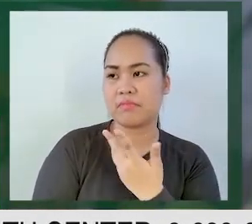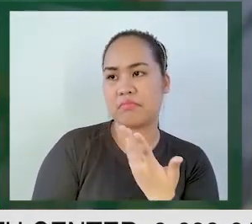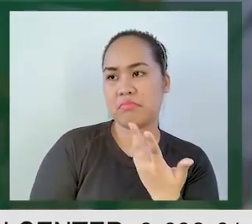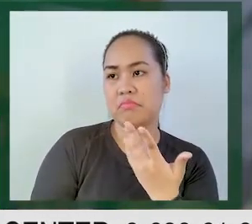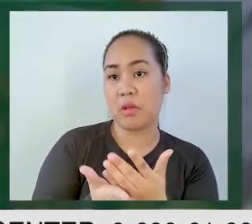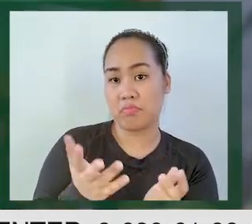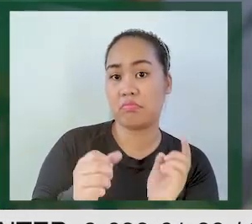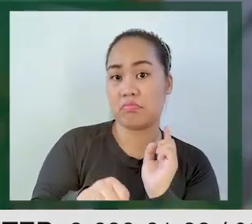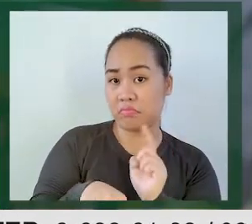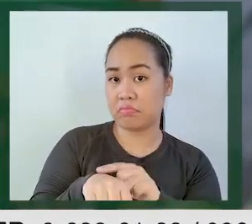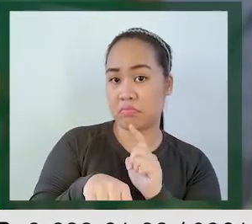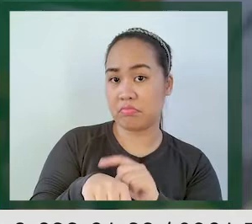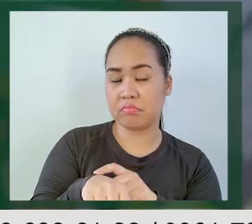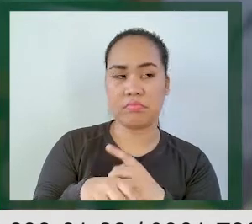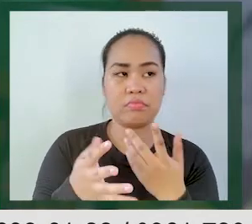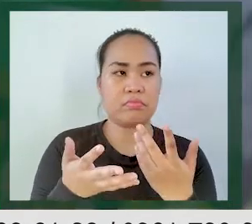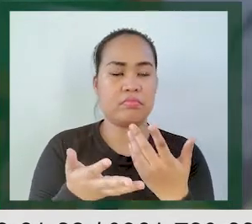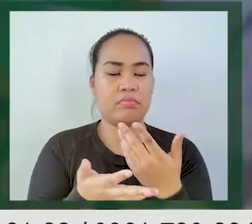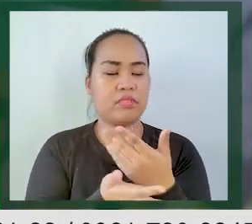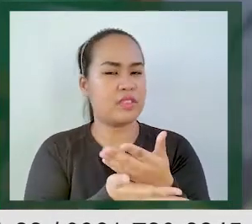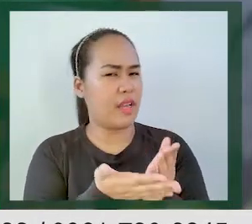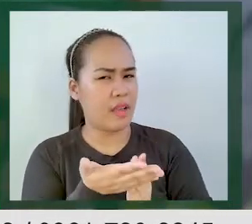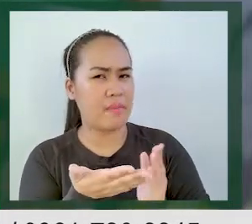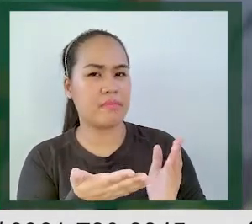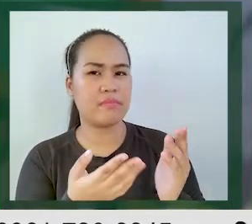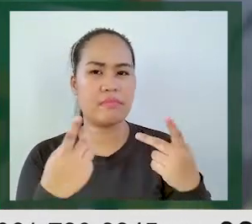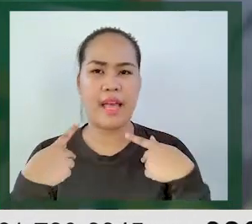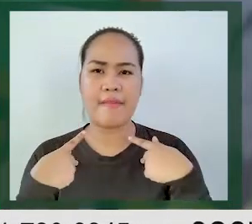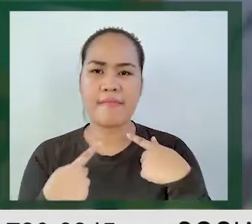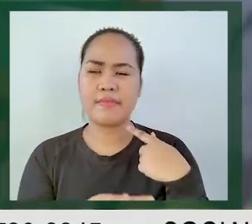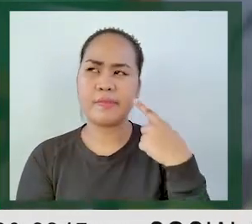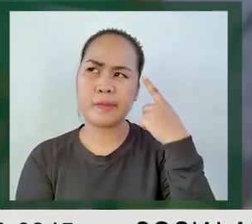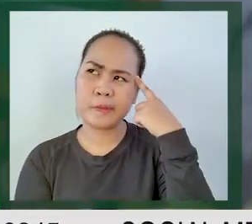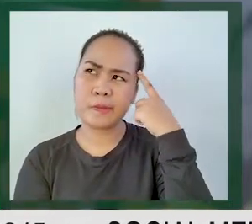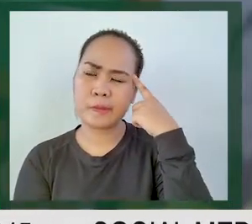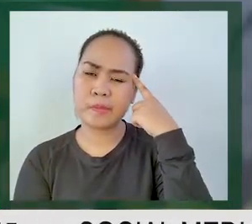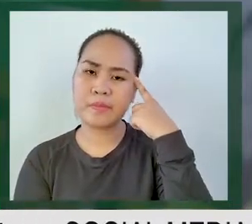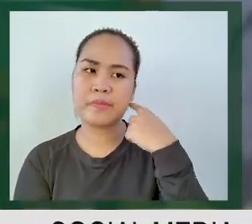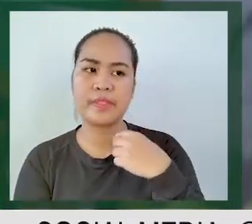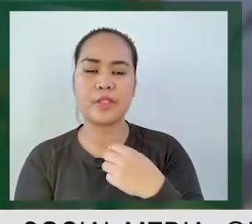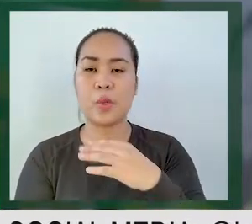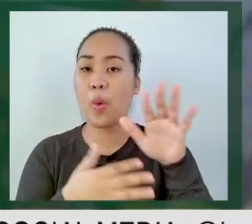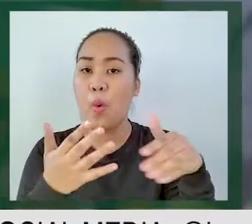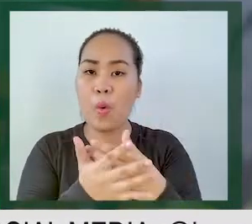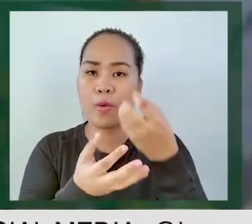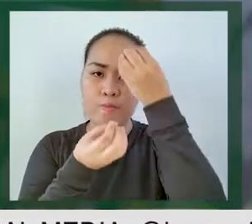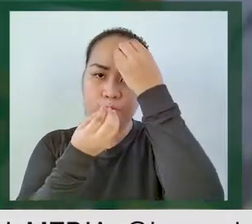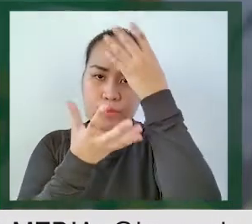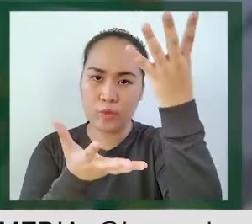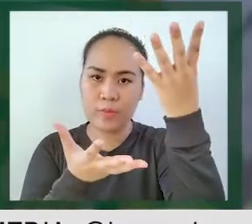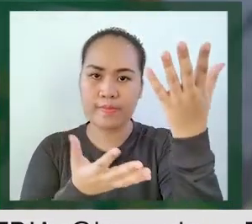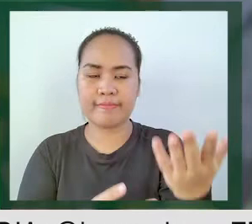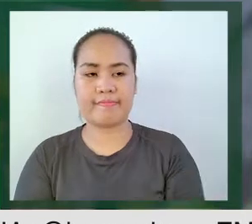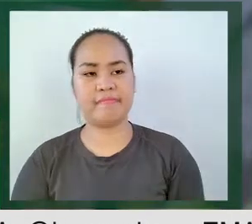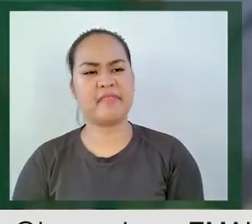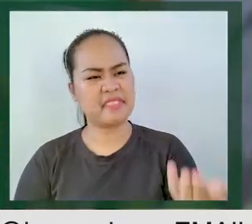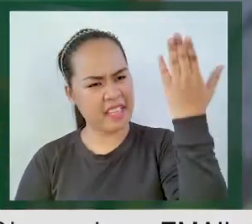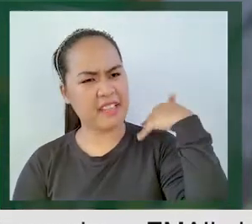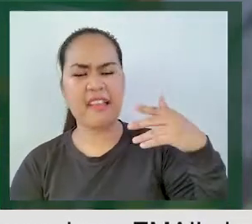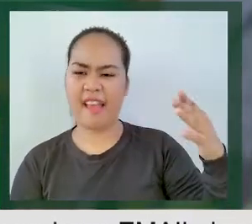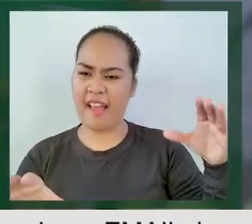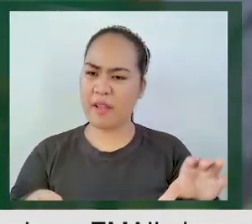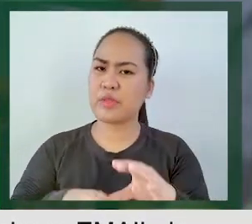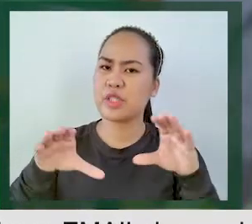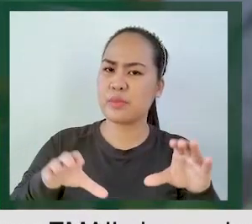paano, nare-relay naman nila lahat ng kanilang mga activities the past days. So that way, nadadalian din sa trabaho ang ating